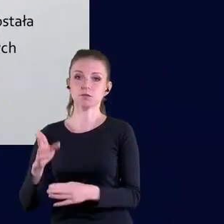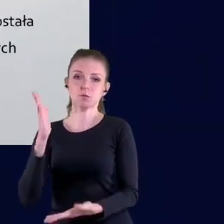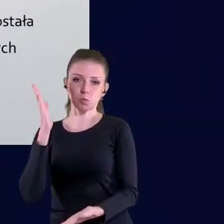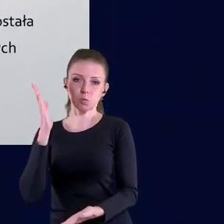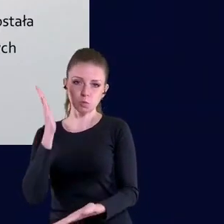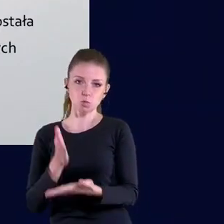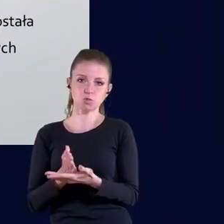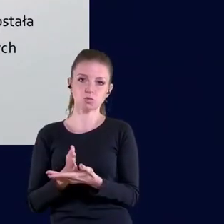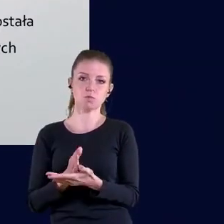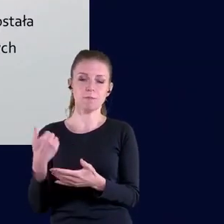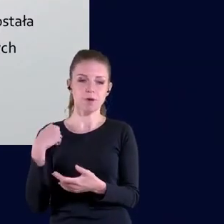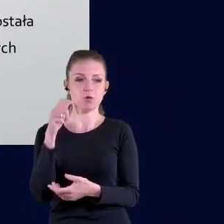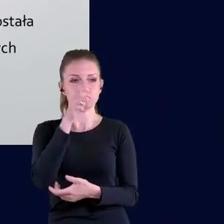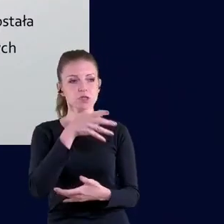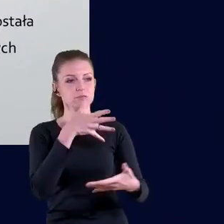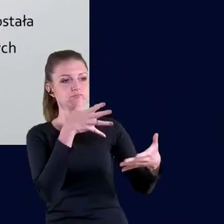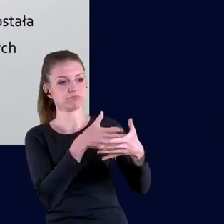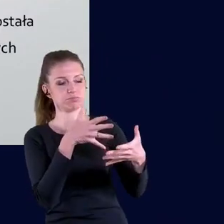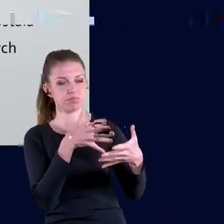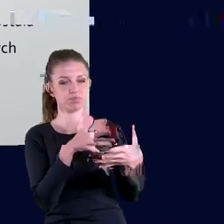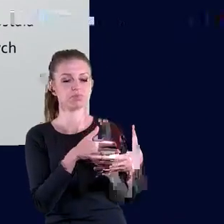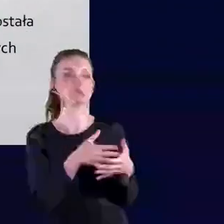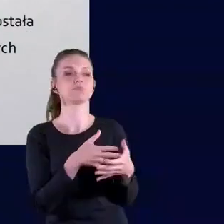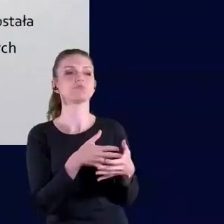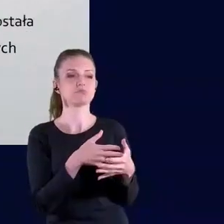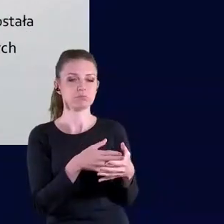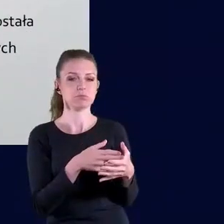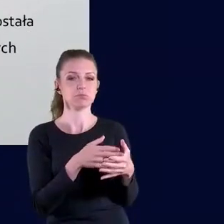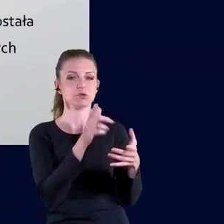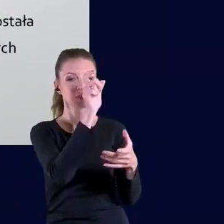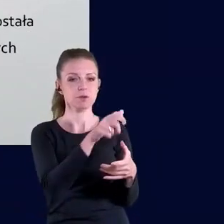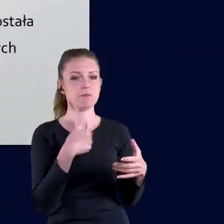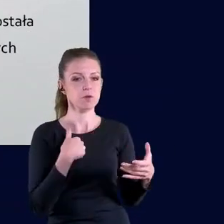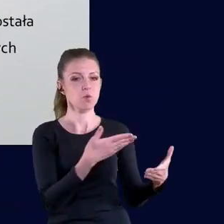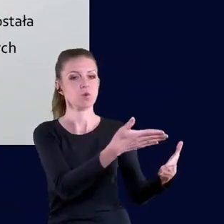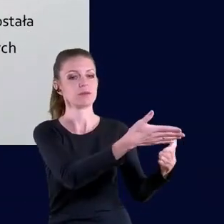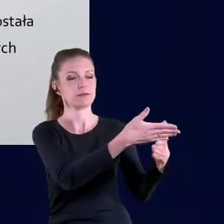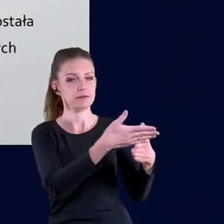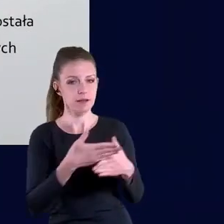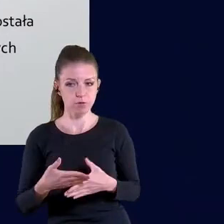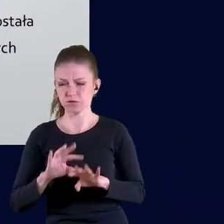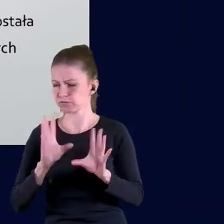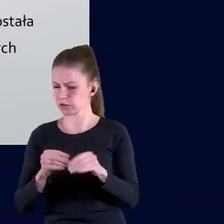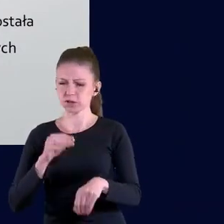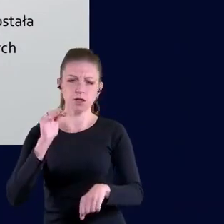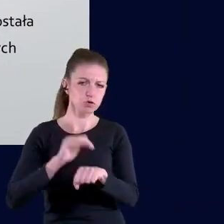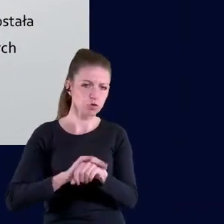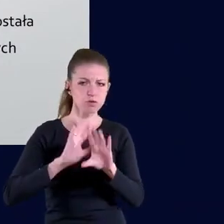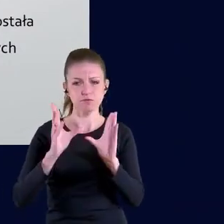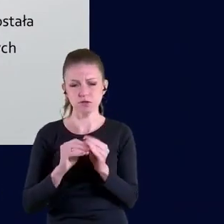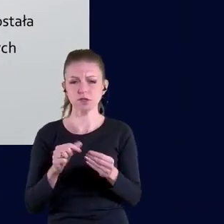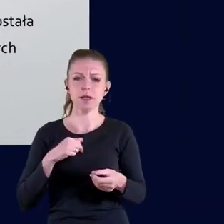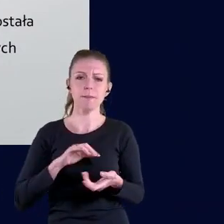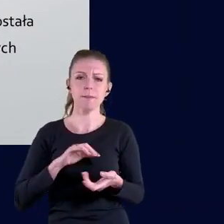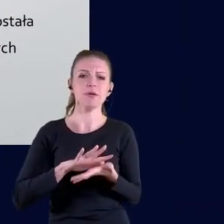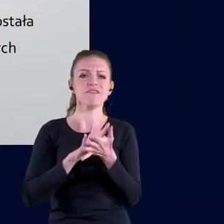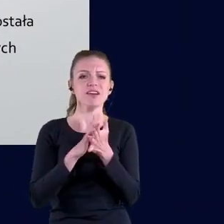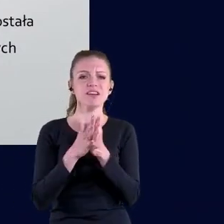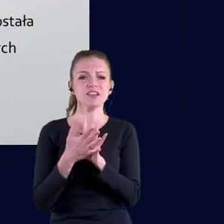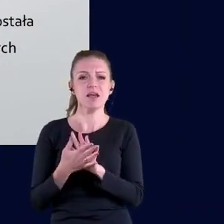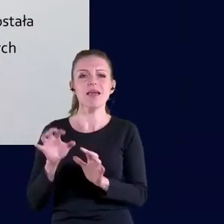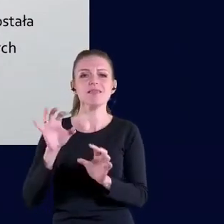Aż doszło do kwalifikacji do uczestnictwa w projekcie No i wszystkie zgody związane z przetwarzaniem danych